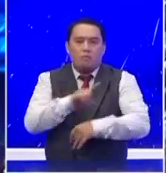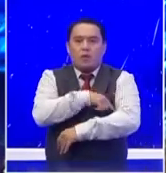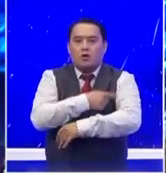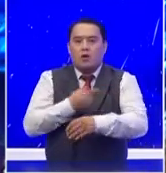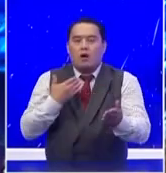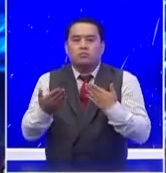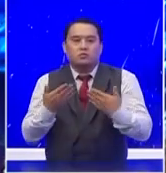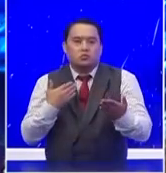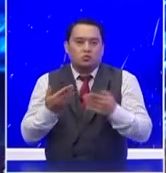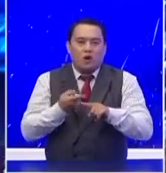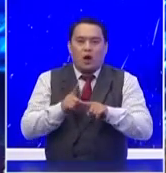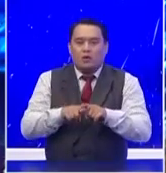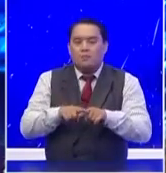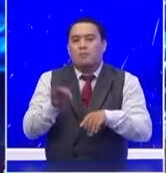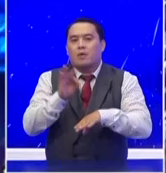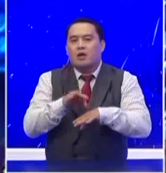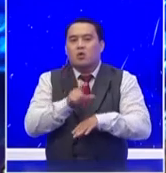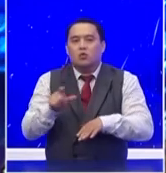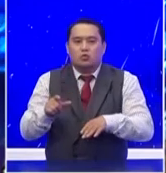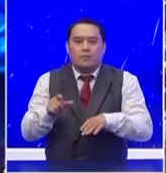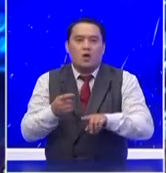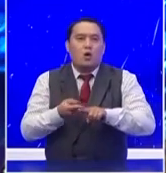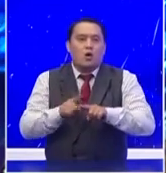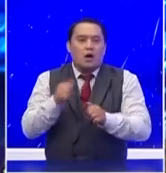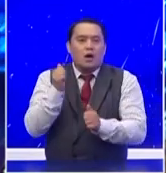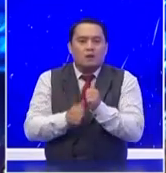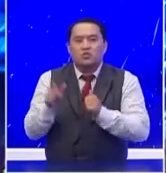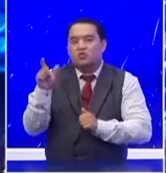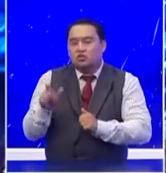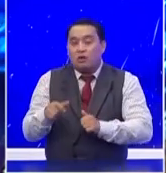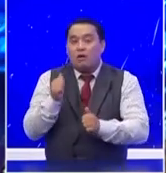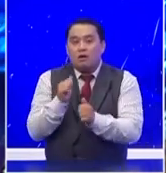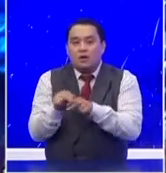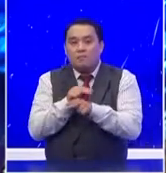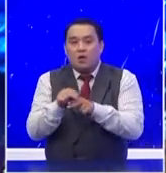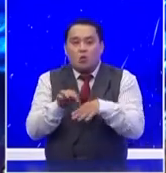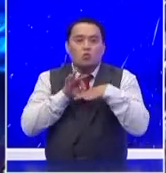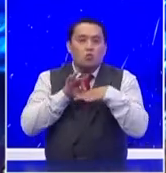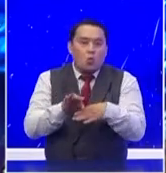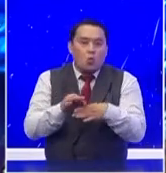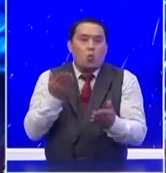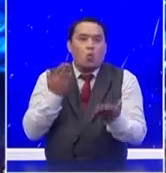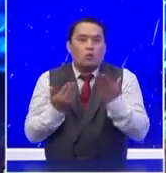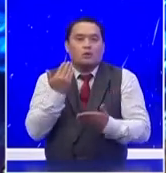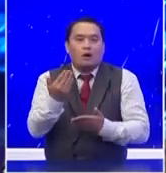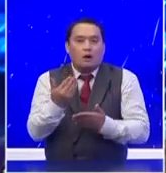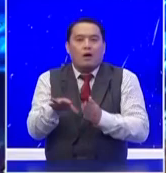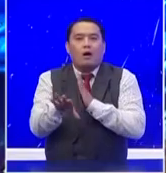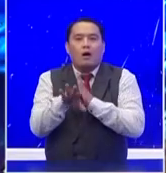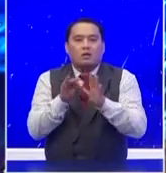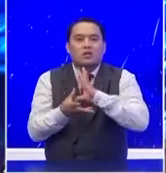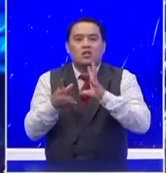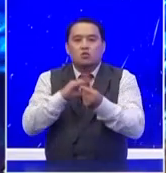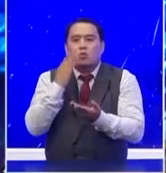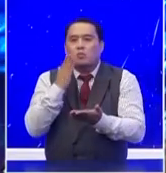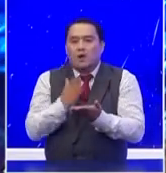дәрігерлерімен аймақтардағы науқастардың жағдайын талқылайды. Әрбір науқасқа қандай ем шаралар жүргізіліп жатыр, олардың талдаулары қандай нәтиже